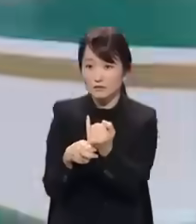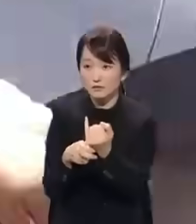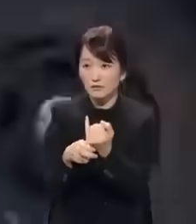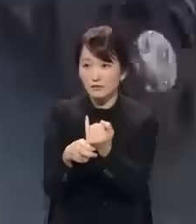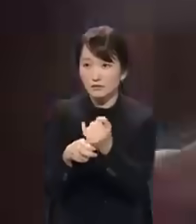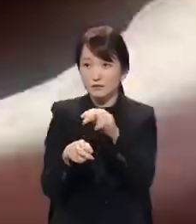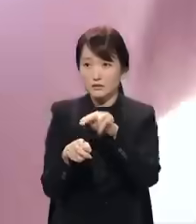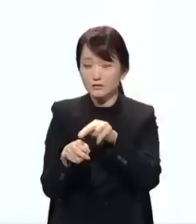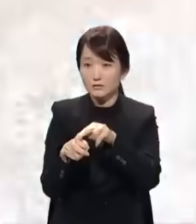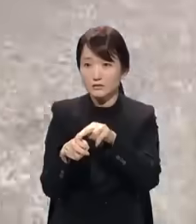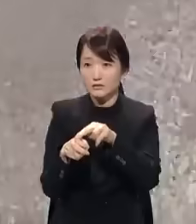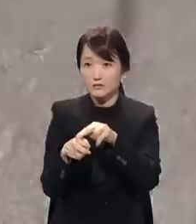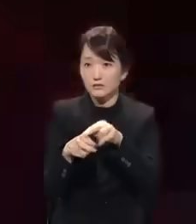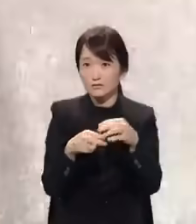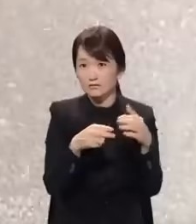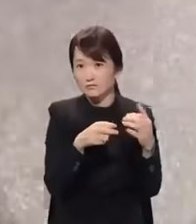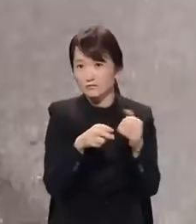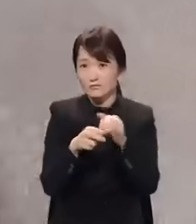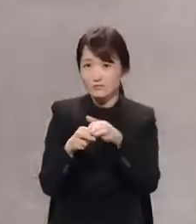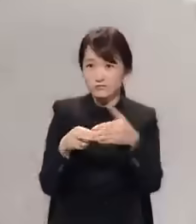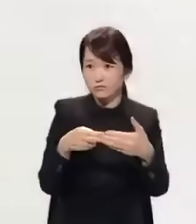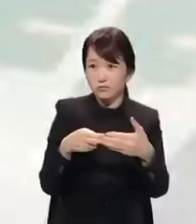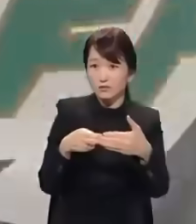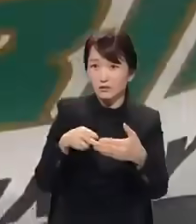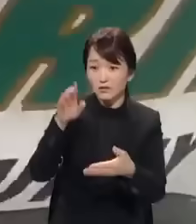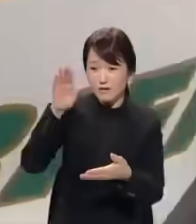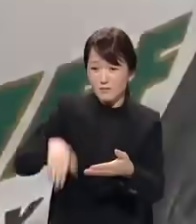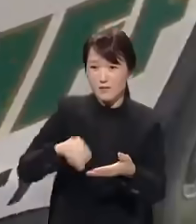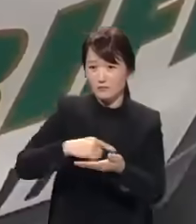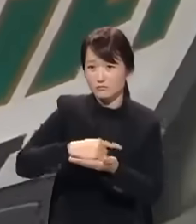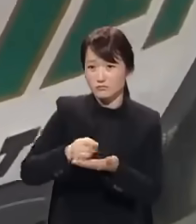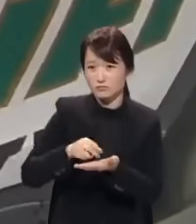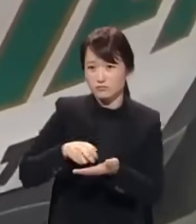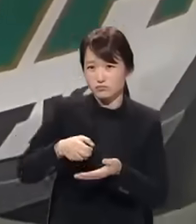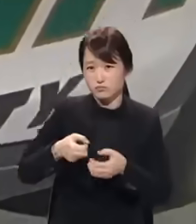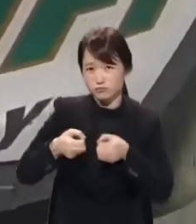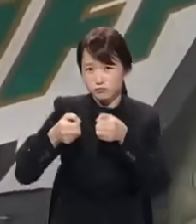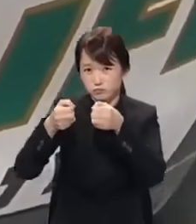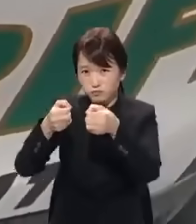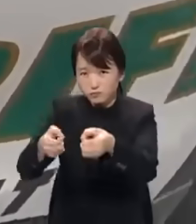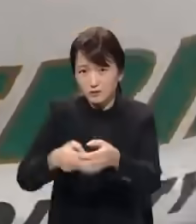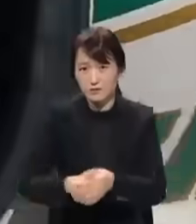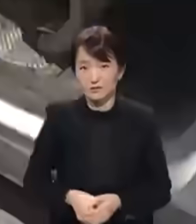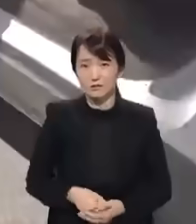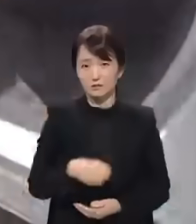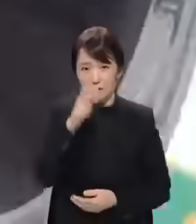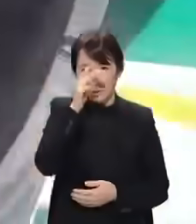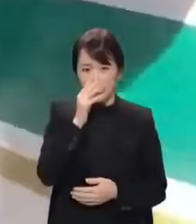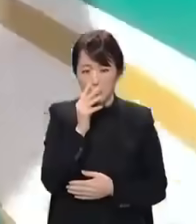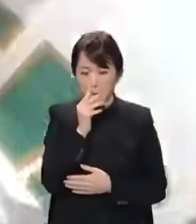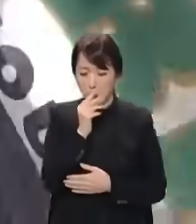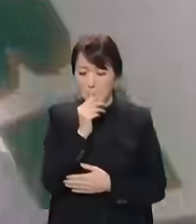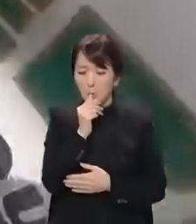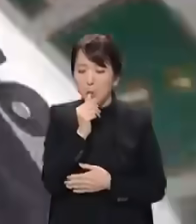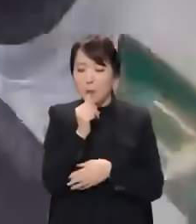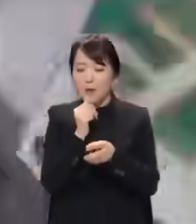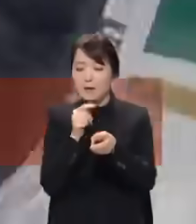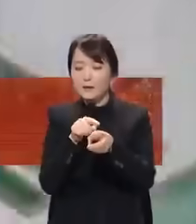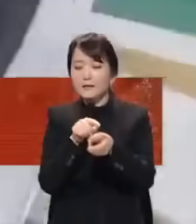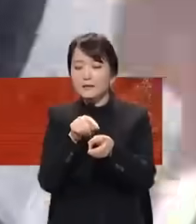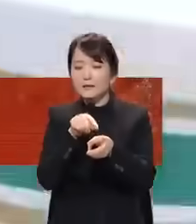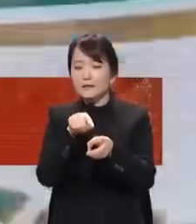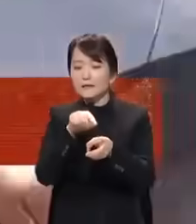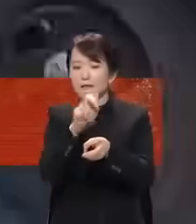이 여성 그대로 가속 페달을 밟았습니다. 훔쳤어. 맞습니다. 이 여성이 경찰 몰래 조수석 쪽으로 올라타서 운전석으로